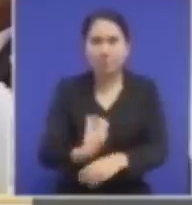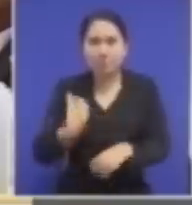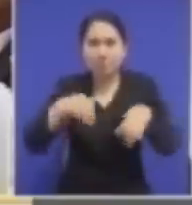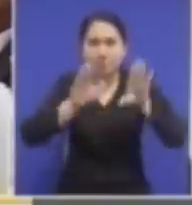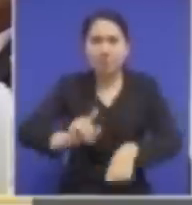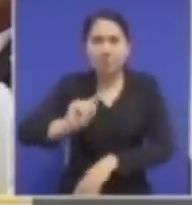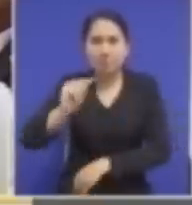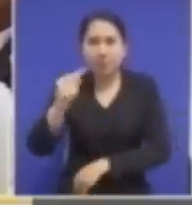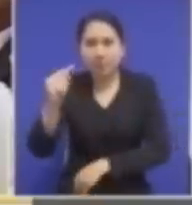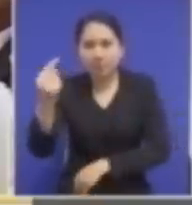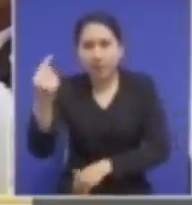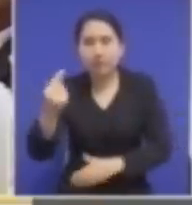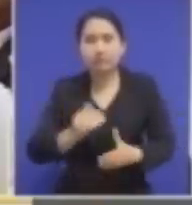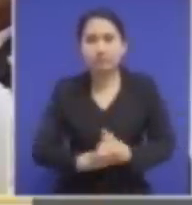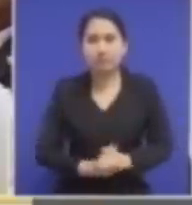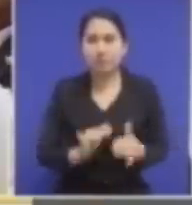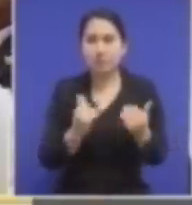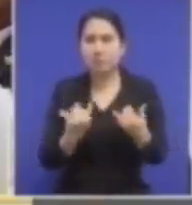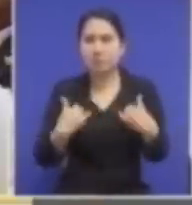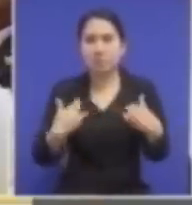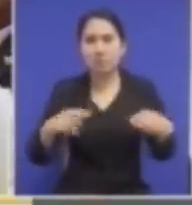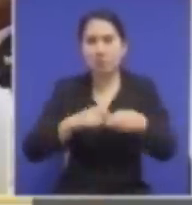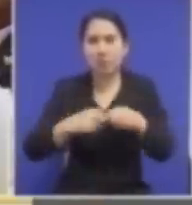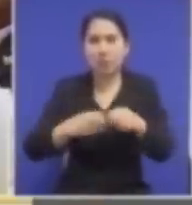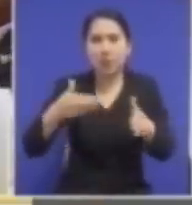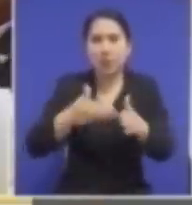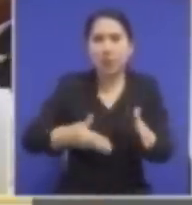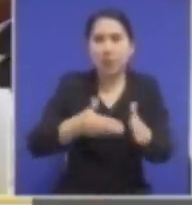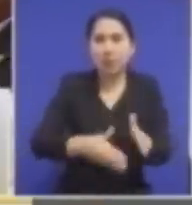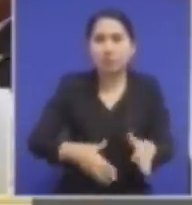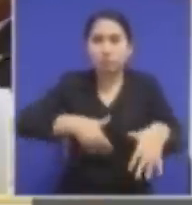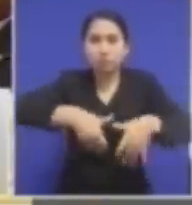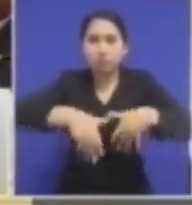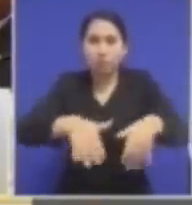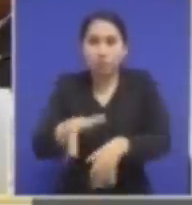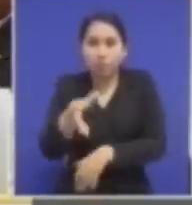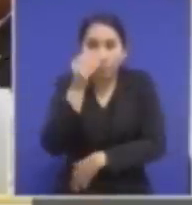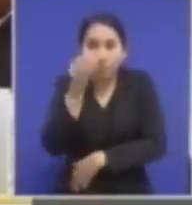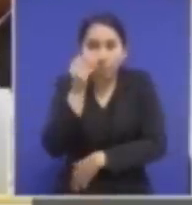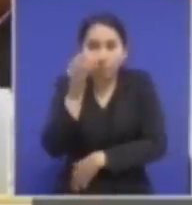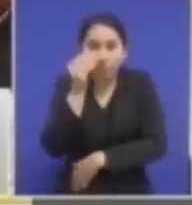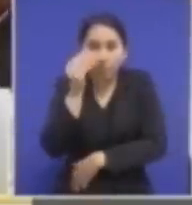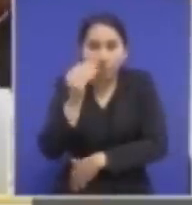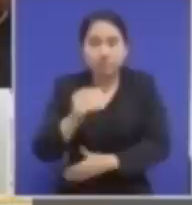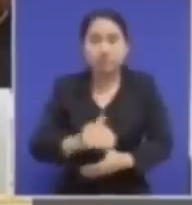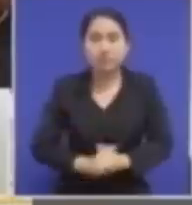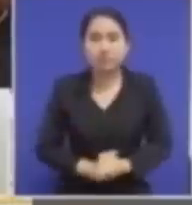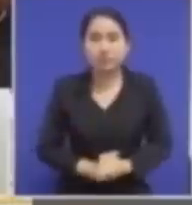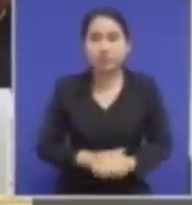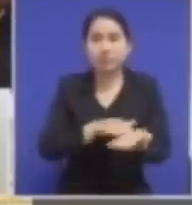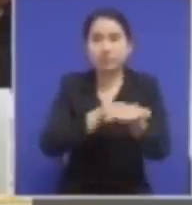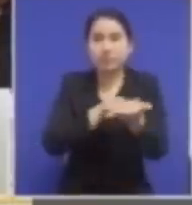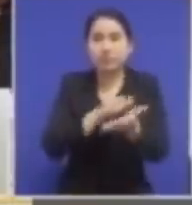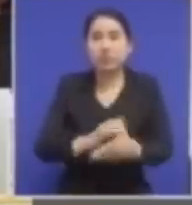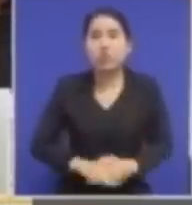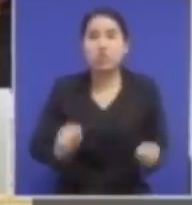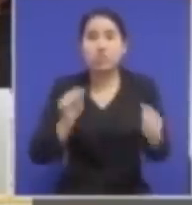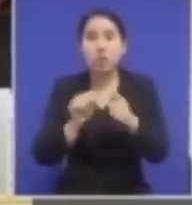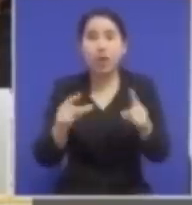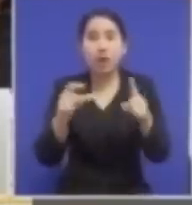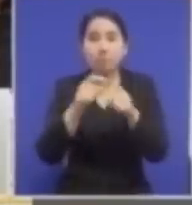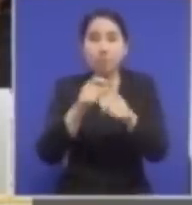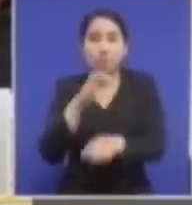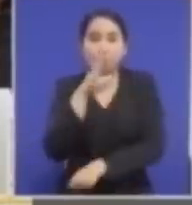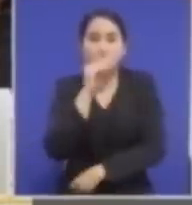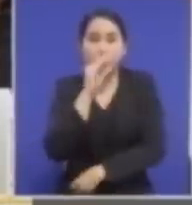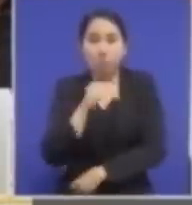ชกกันใต้เข็มขัดแบบนี้ไม่เป็นที่นิยมนะครับพี่น้องประชาชนดูอยู่ทางบ้านตัดสิน กรรมการห้ามไม่ทันนะ ครับคำพูดที่ยืนยันท่านยืนยันตัวท่าน